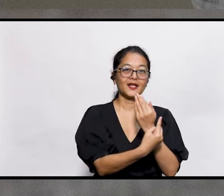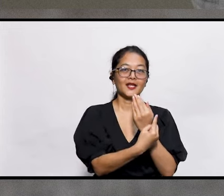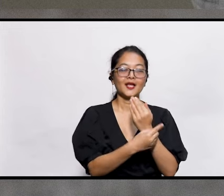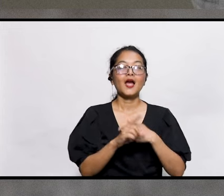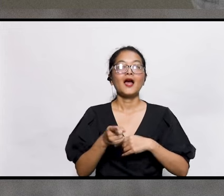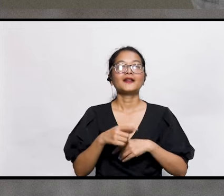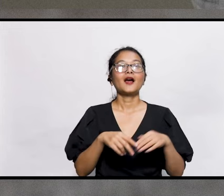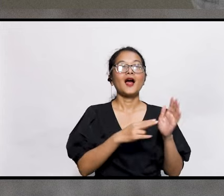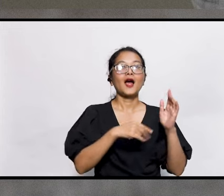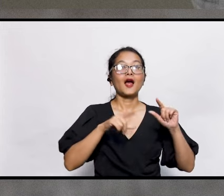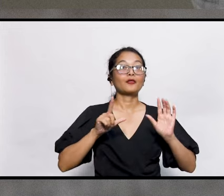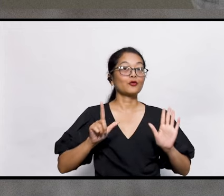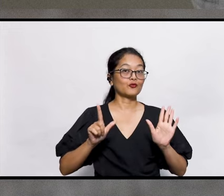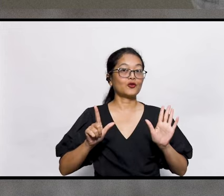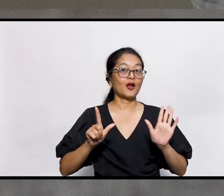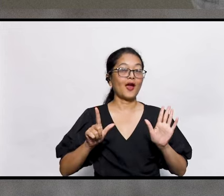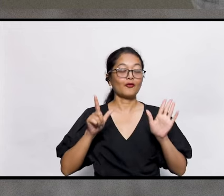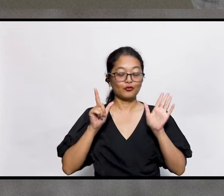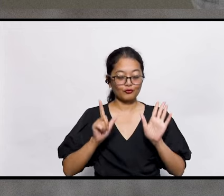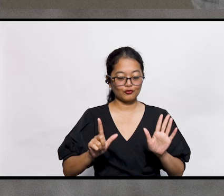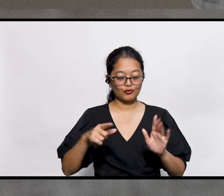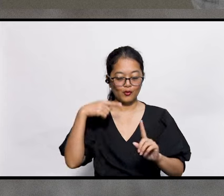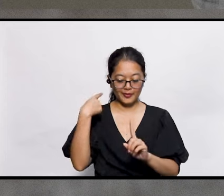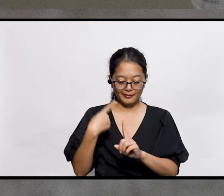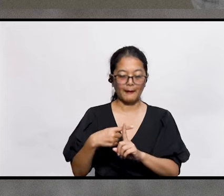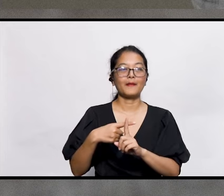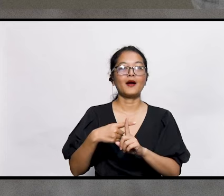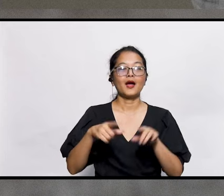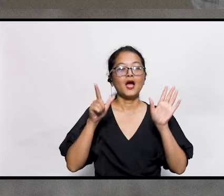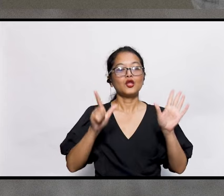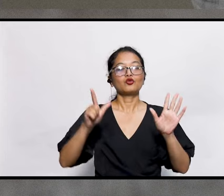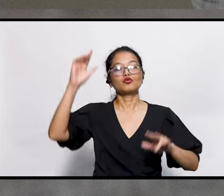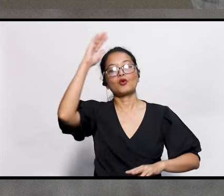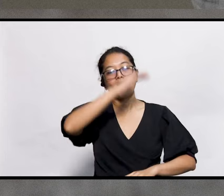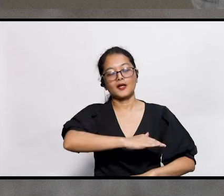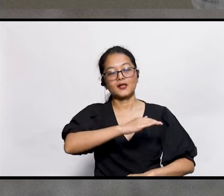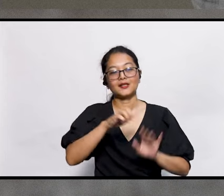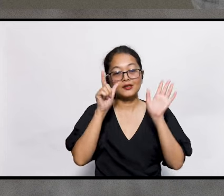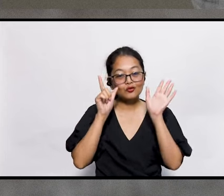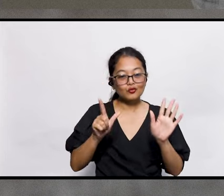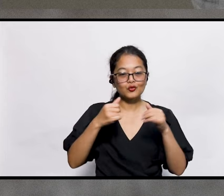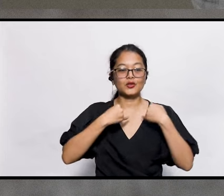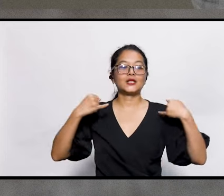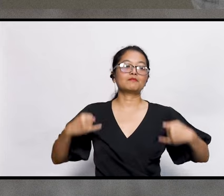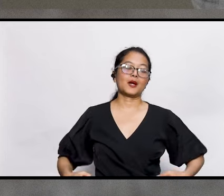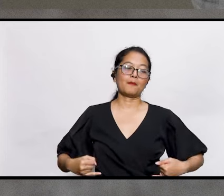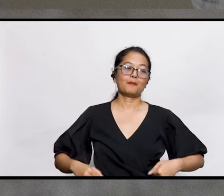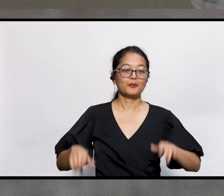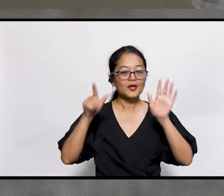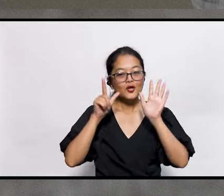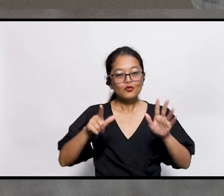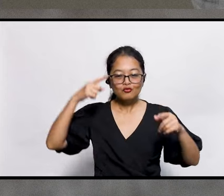angka tujuh tambahkan itu tujuh tujuh hari tujuh Imam